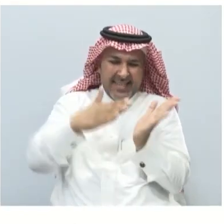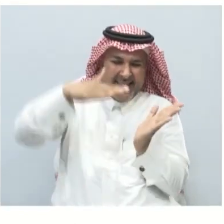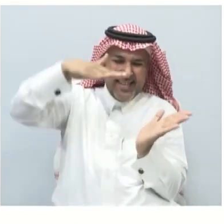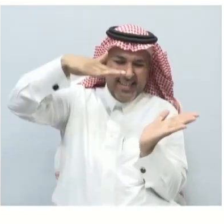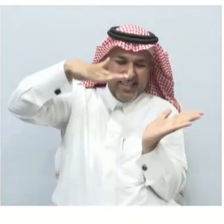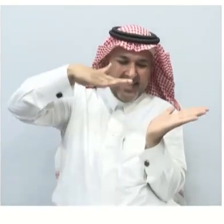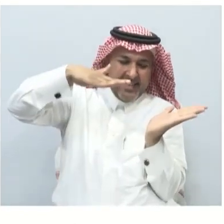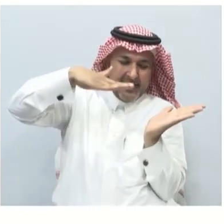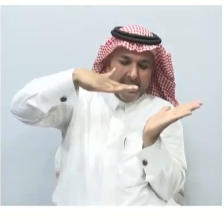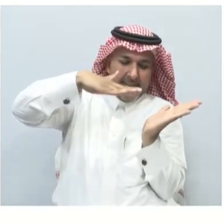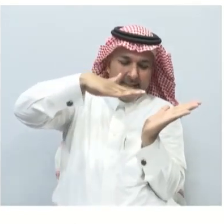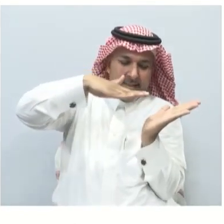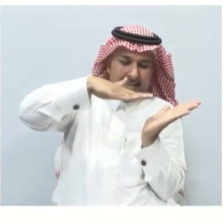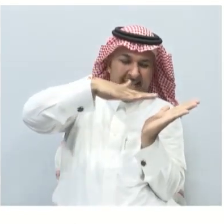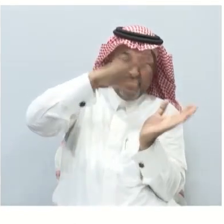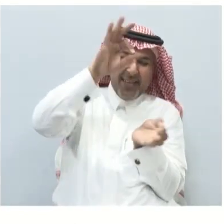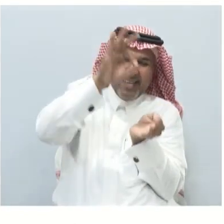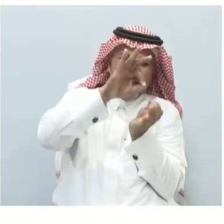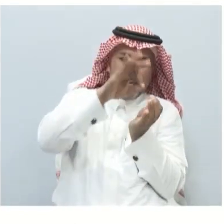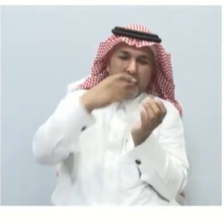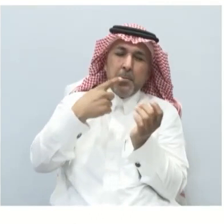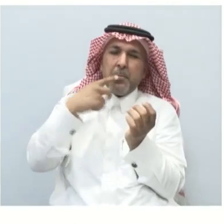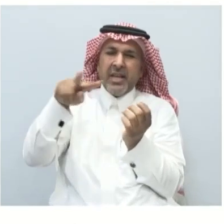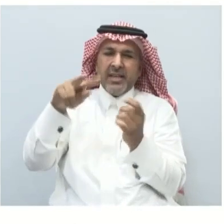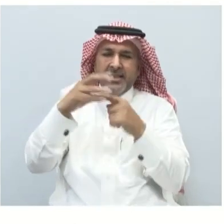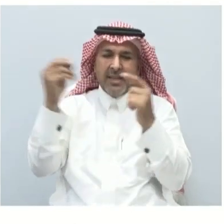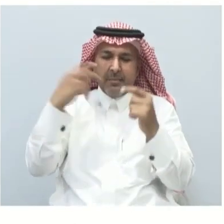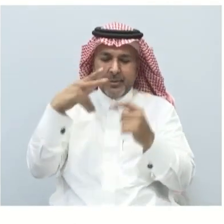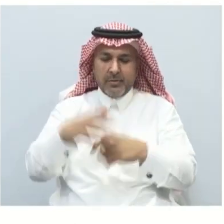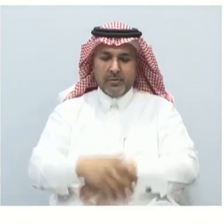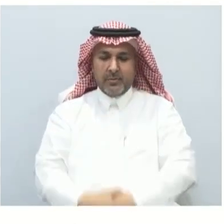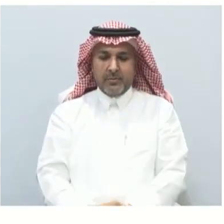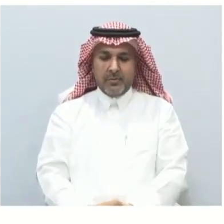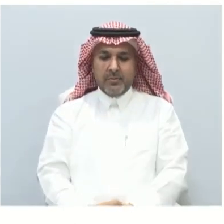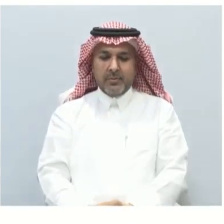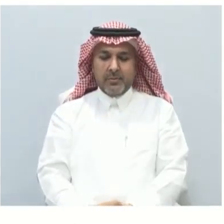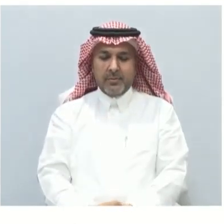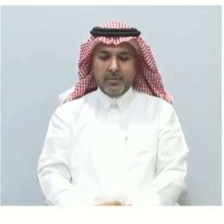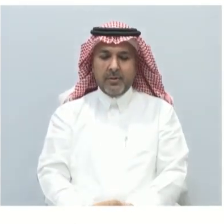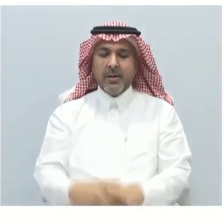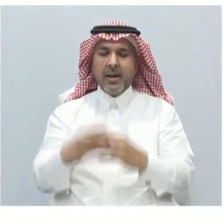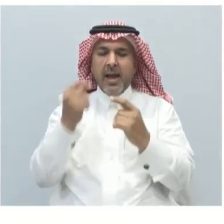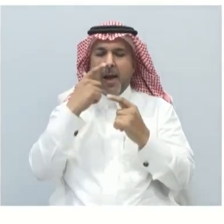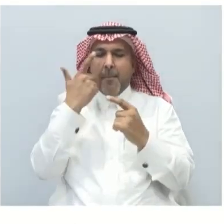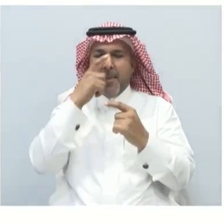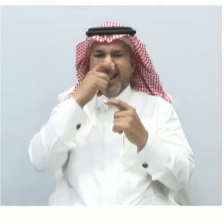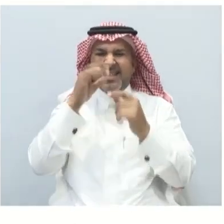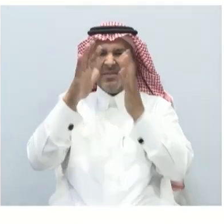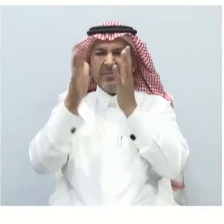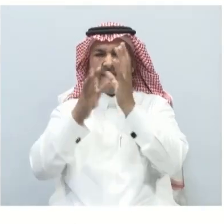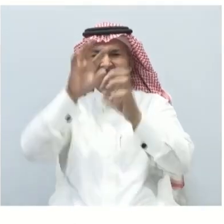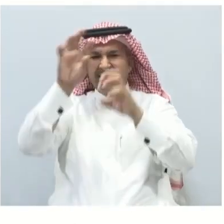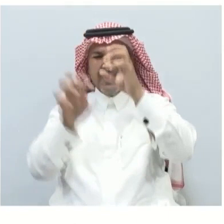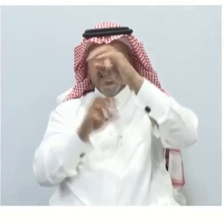لو عوضت انا مثلا بسالب ميه على سبيل المثال فبقول ثلاثه اس سالب مئه الاس السالب وش يسوي